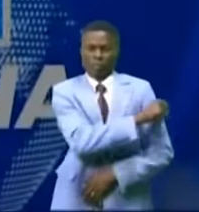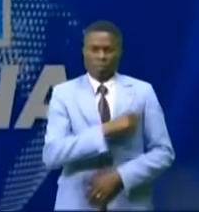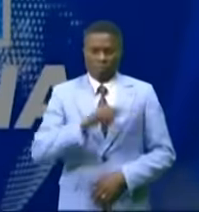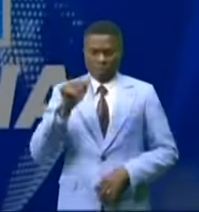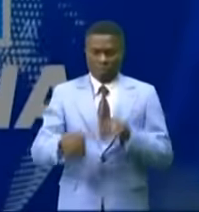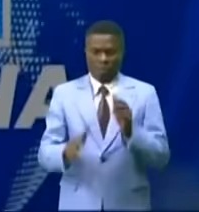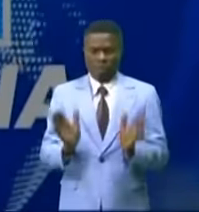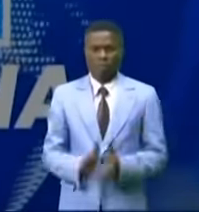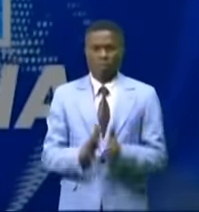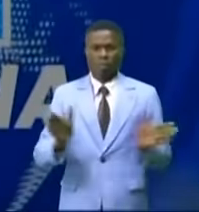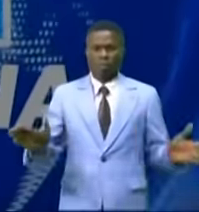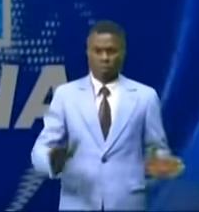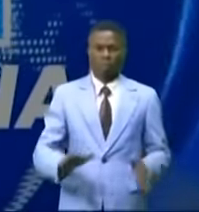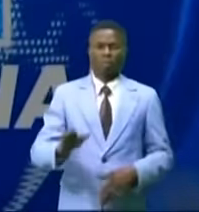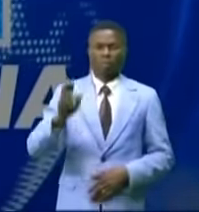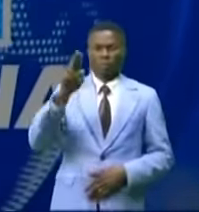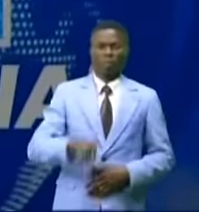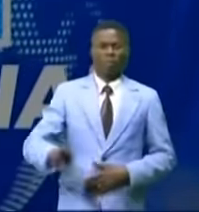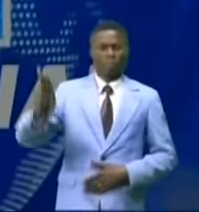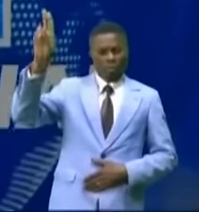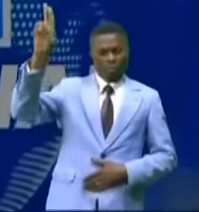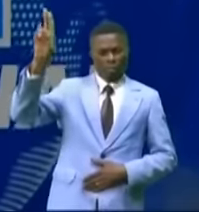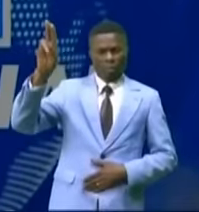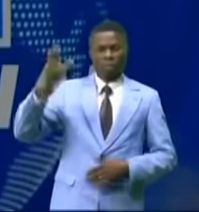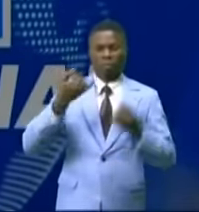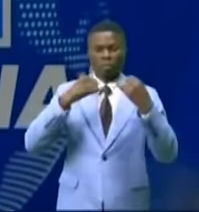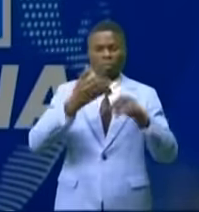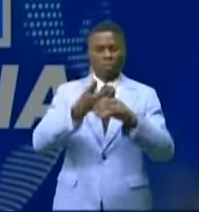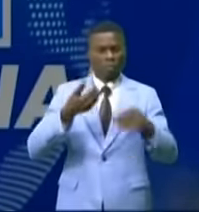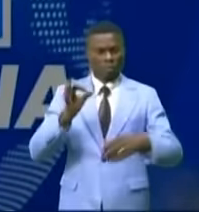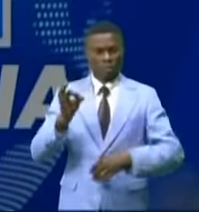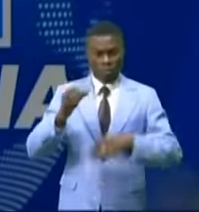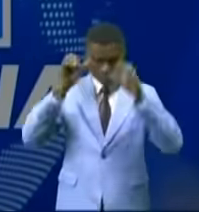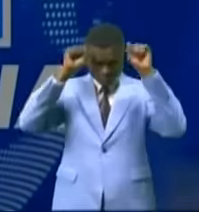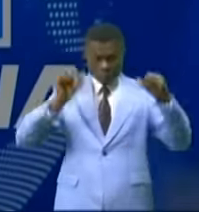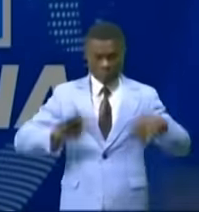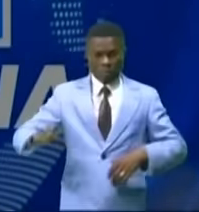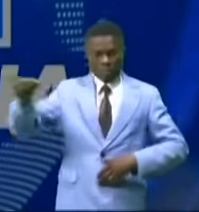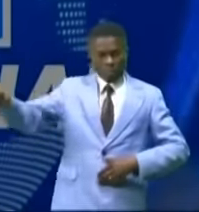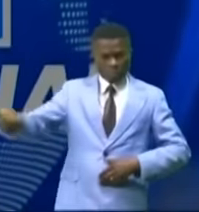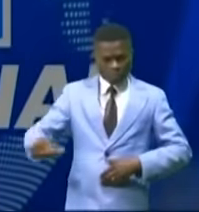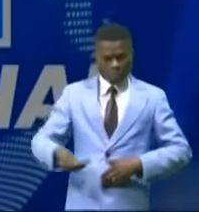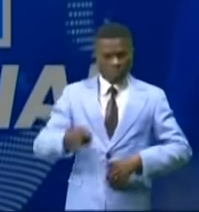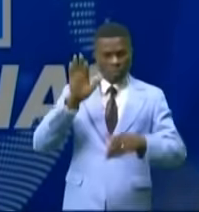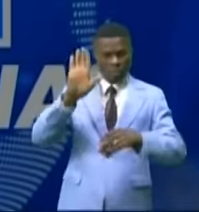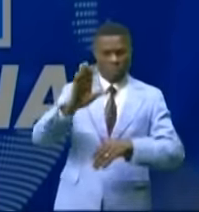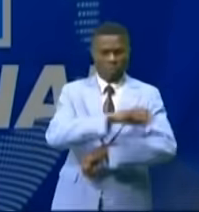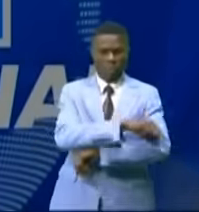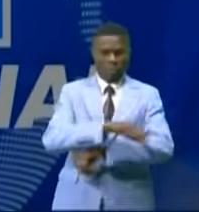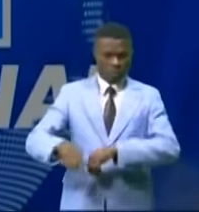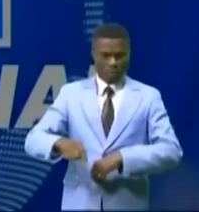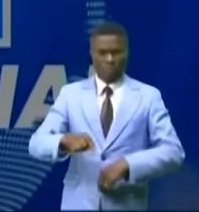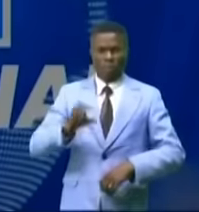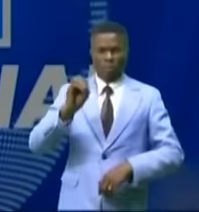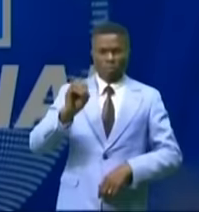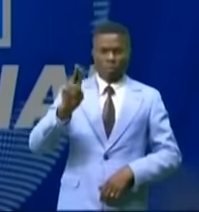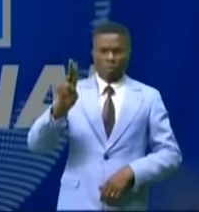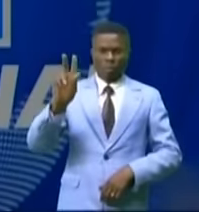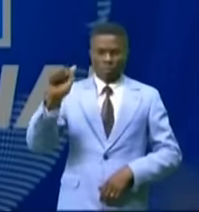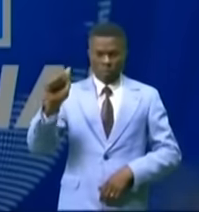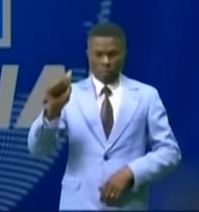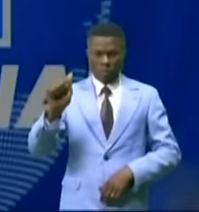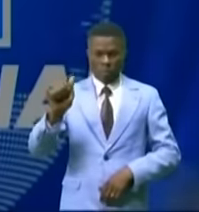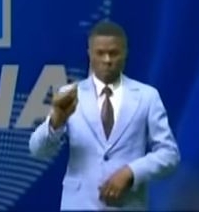secrétaire général de l'UDPS. Peu avant l'annonce, le président de la République l'avait reçu en audience à la Cité de l'Union africaine. Ses premiers mots à la